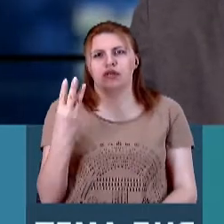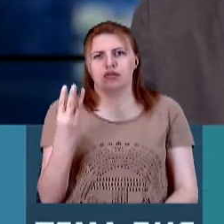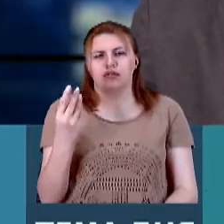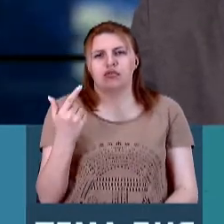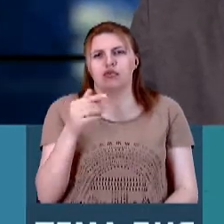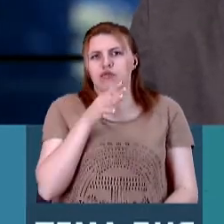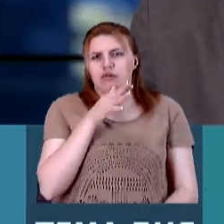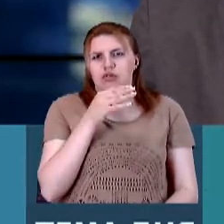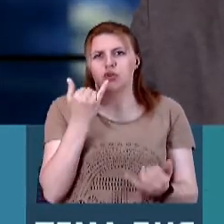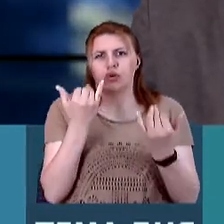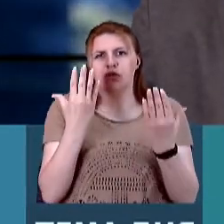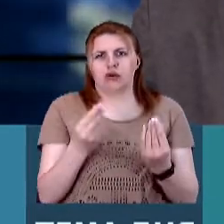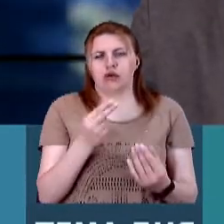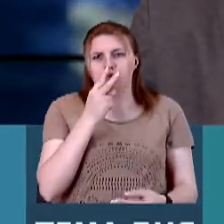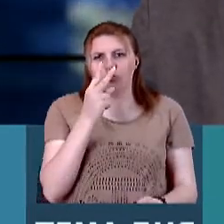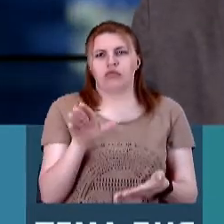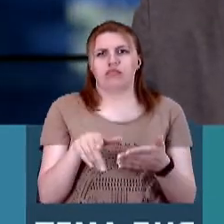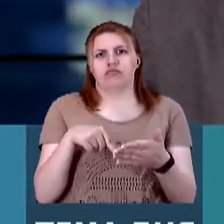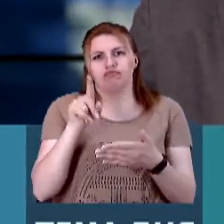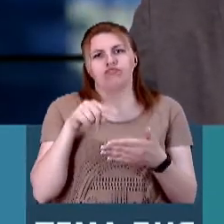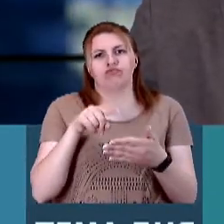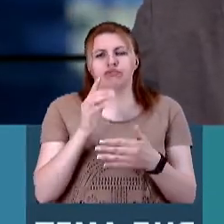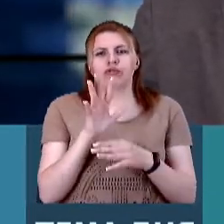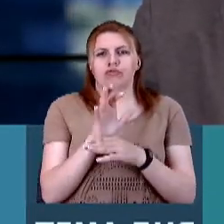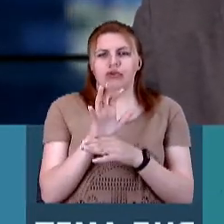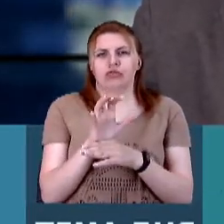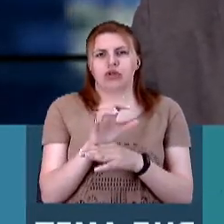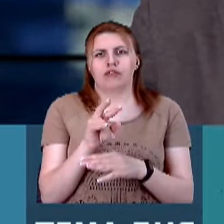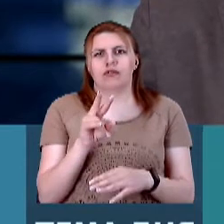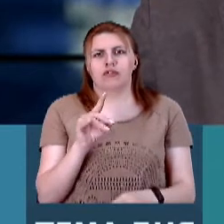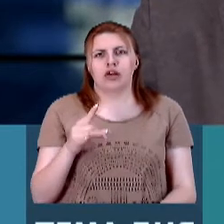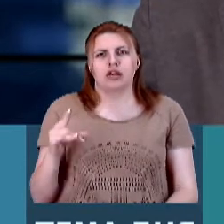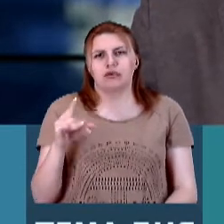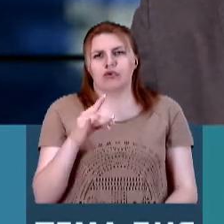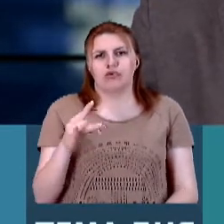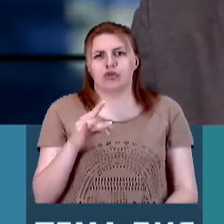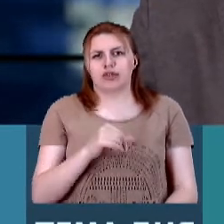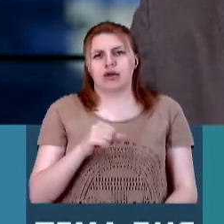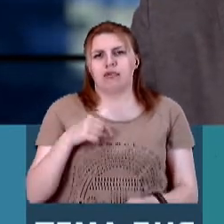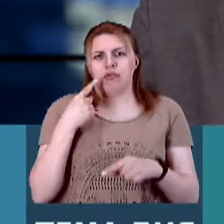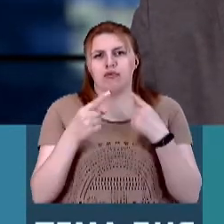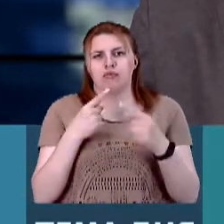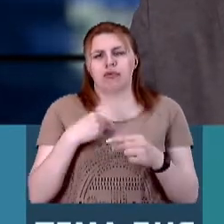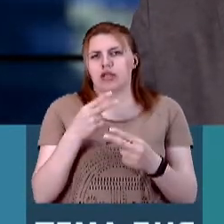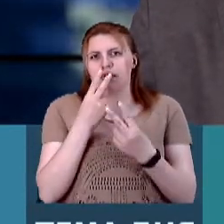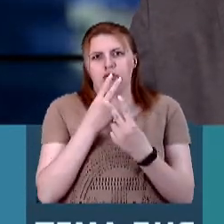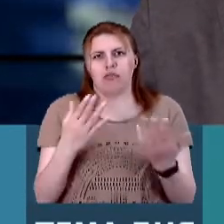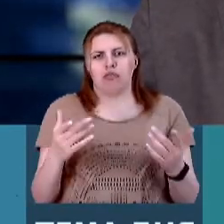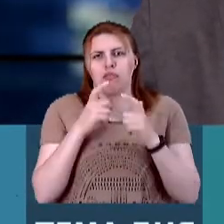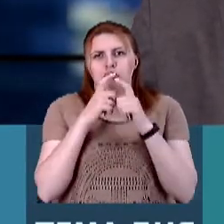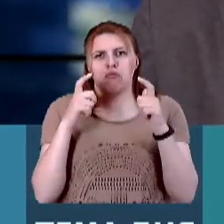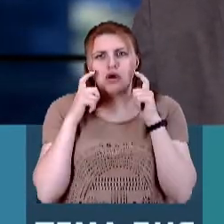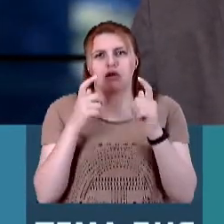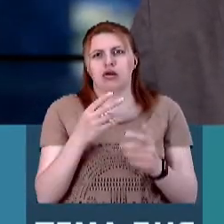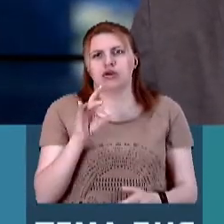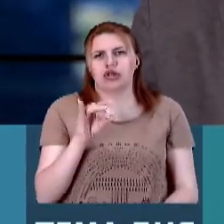дня. Переглядаючи фото сьогоднішнього параду в республіці самопроголошеній, ми не побачили, що люди дотримуються ні маскового режиму,